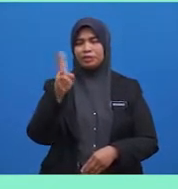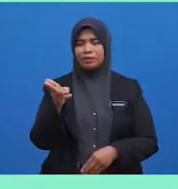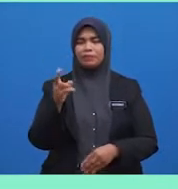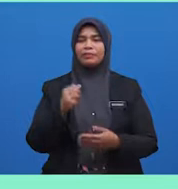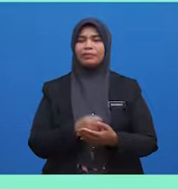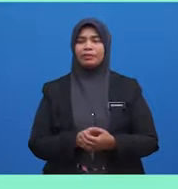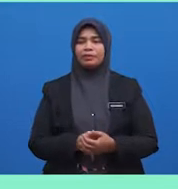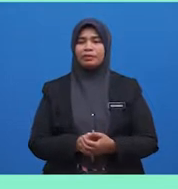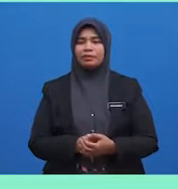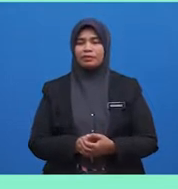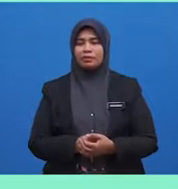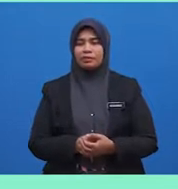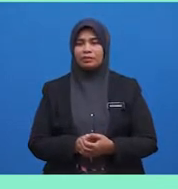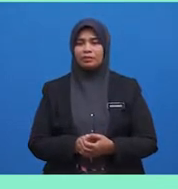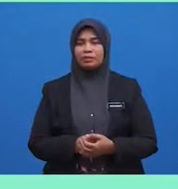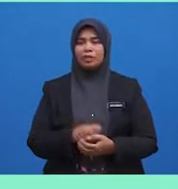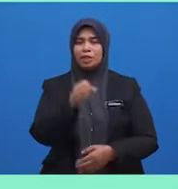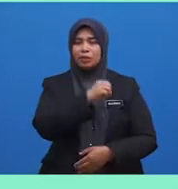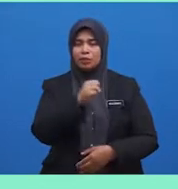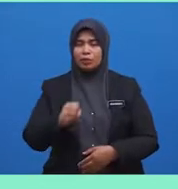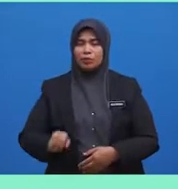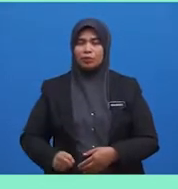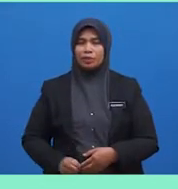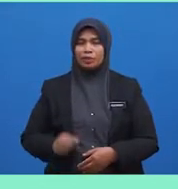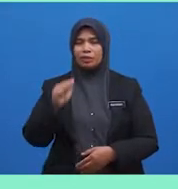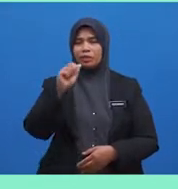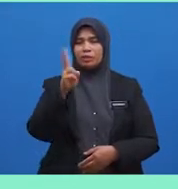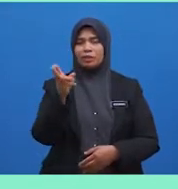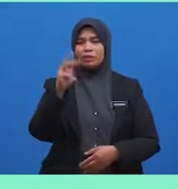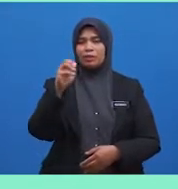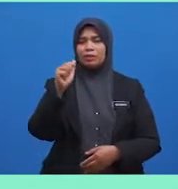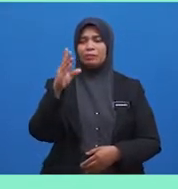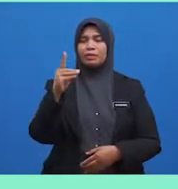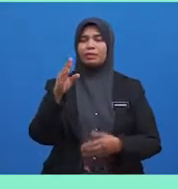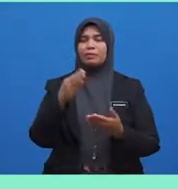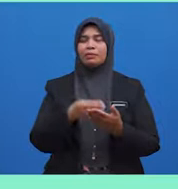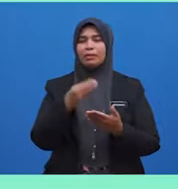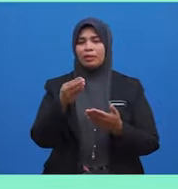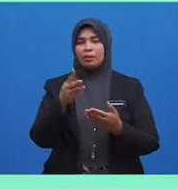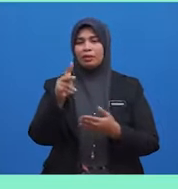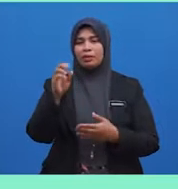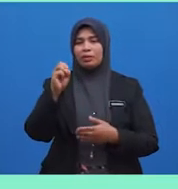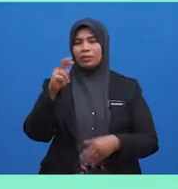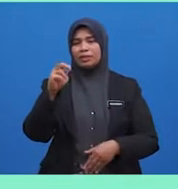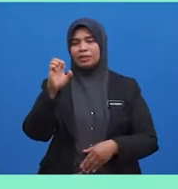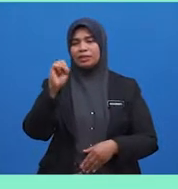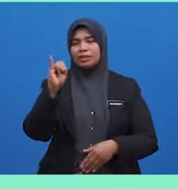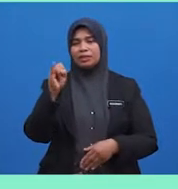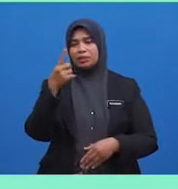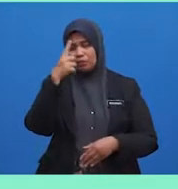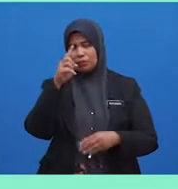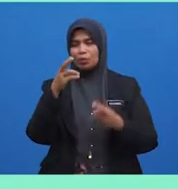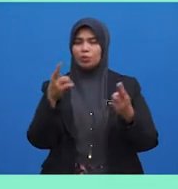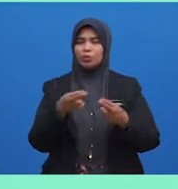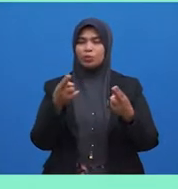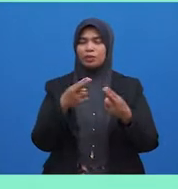1863 hingga 1914. Sultan Ahmad memberikan konsesi kepada syarikat-syarikat Eropah untuk mengusaha dan